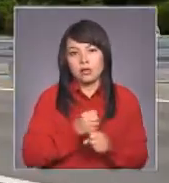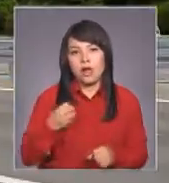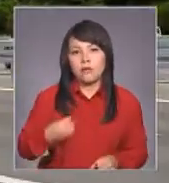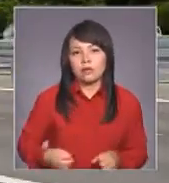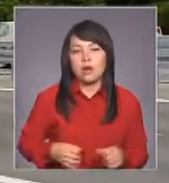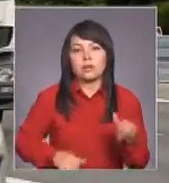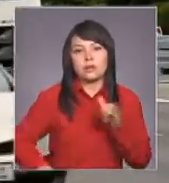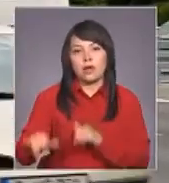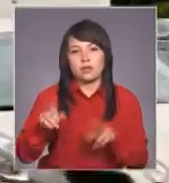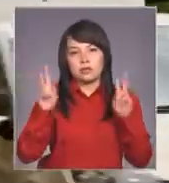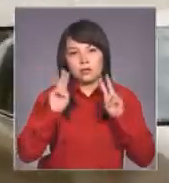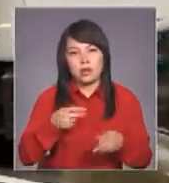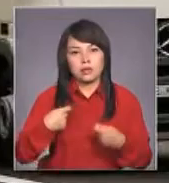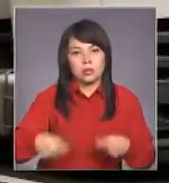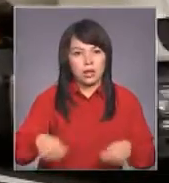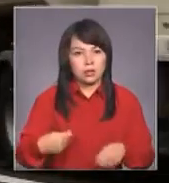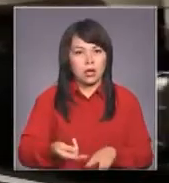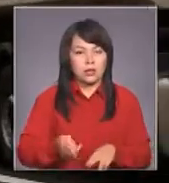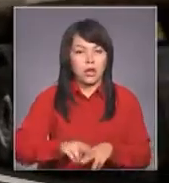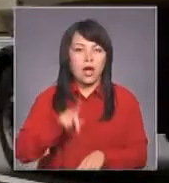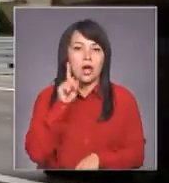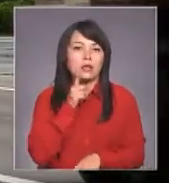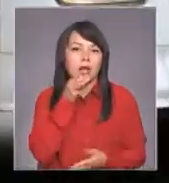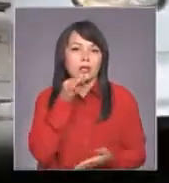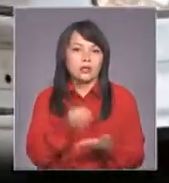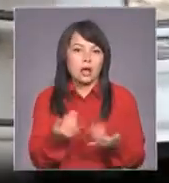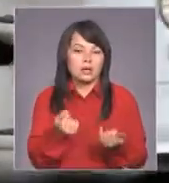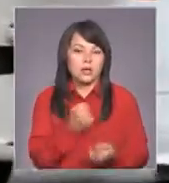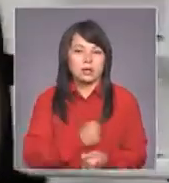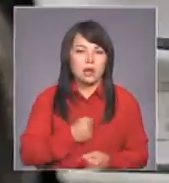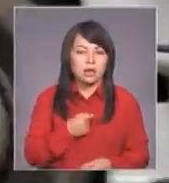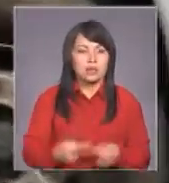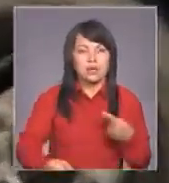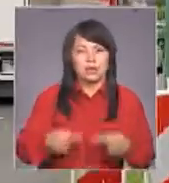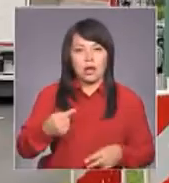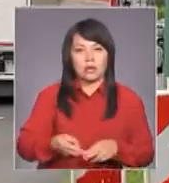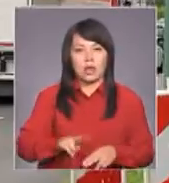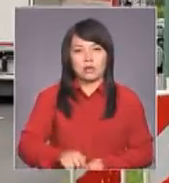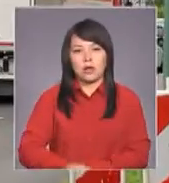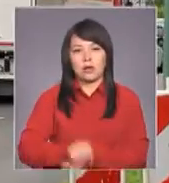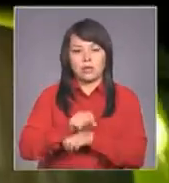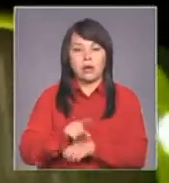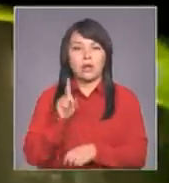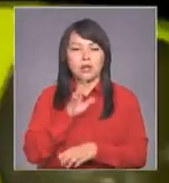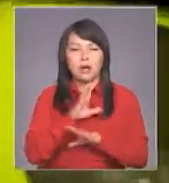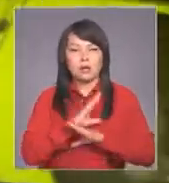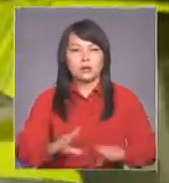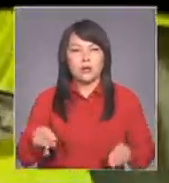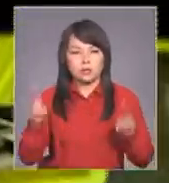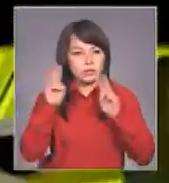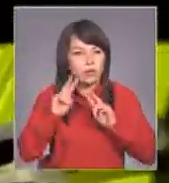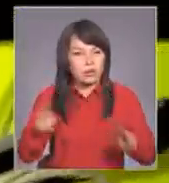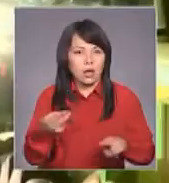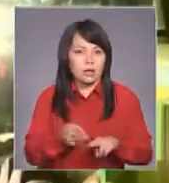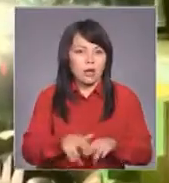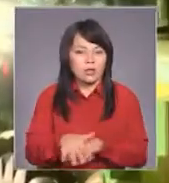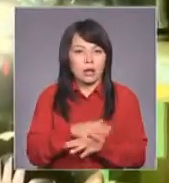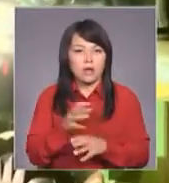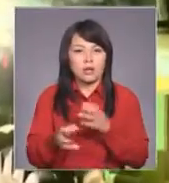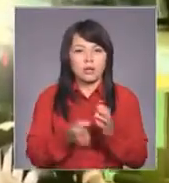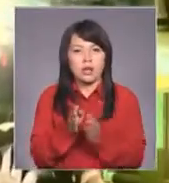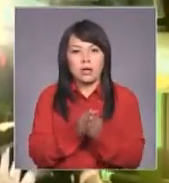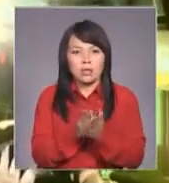қайда сатарын білмей дал болуда. Әзірге елдегі наразылық шараларының қашан аяқталары белгісіз, ал ет, сүт, жеміс-жидек